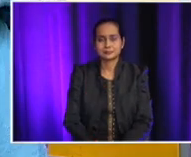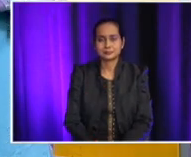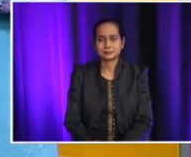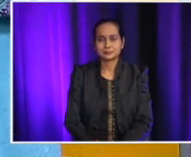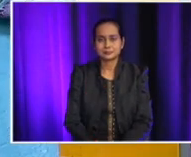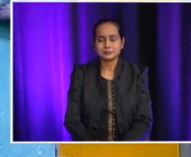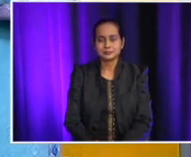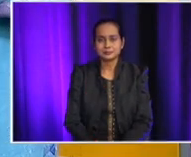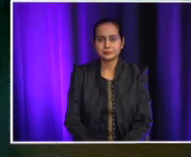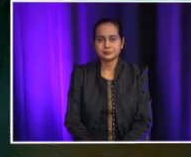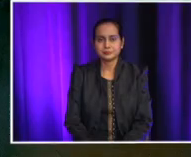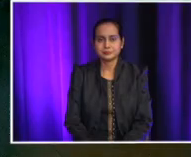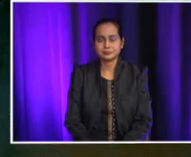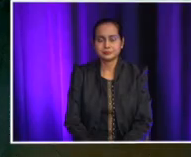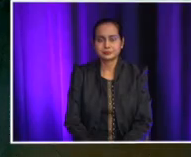tadi